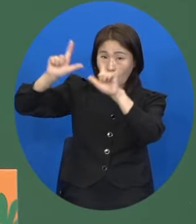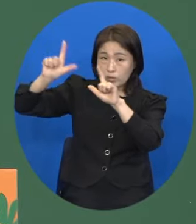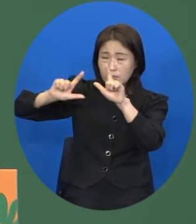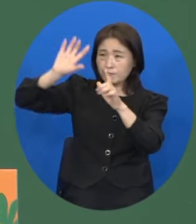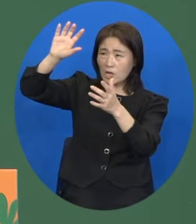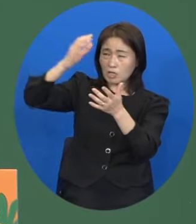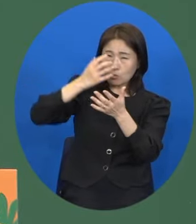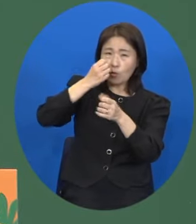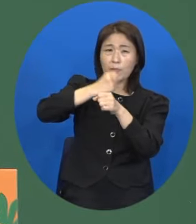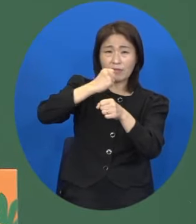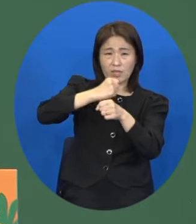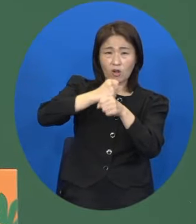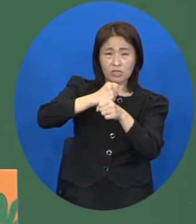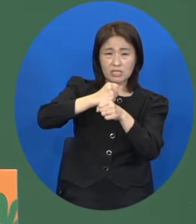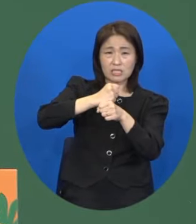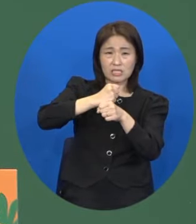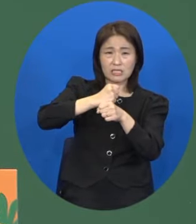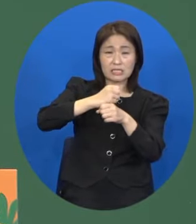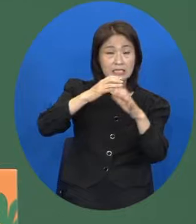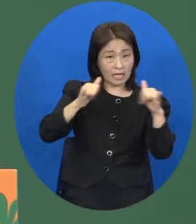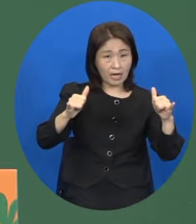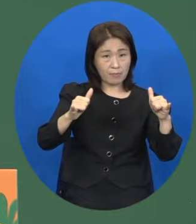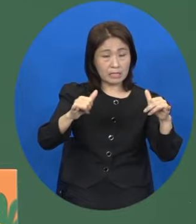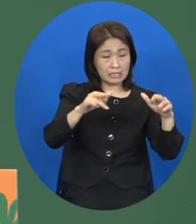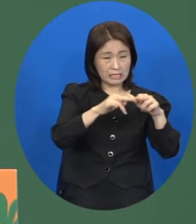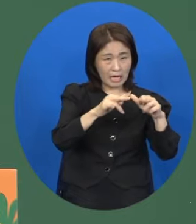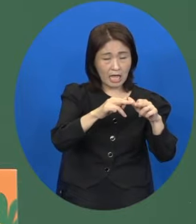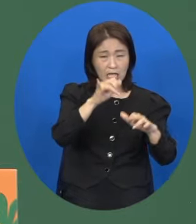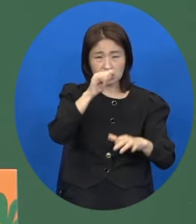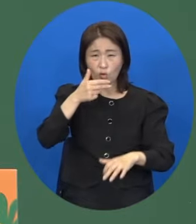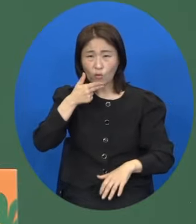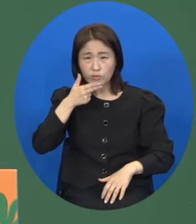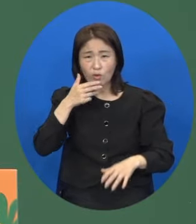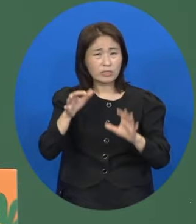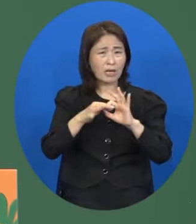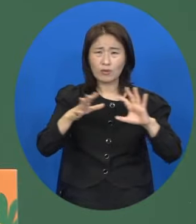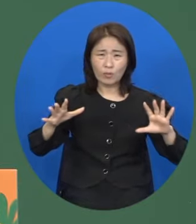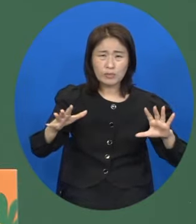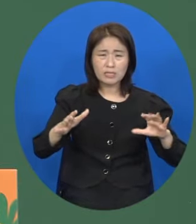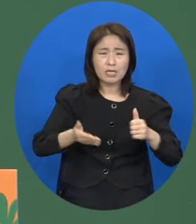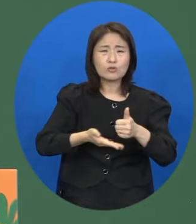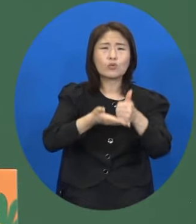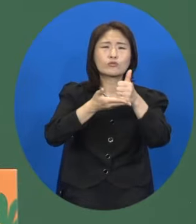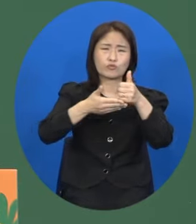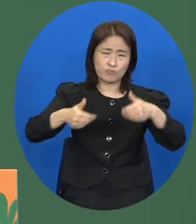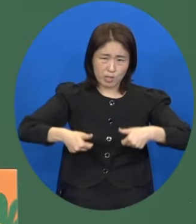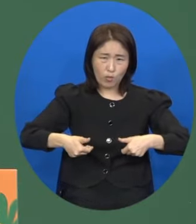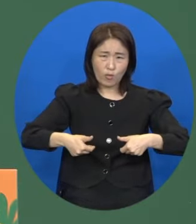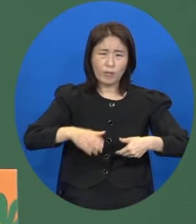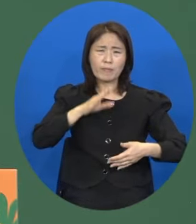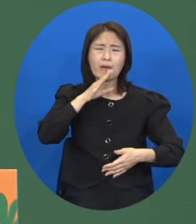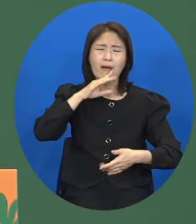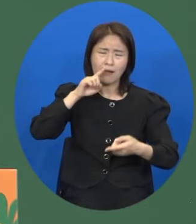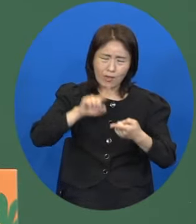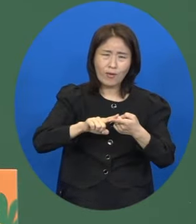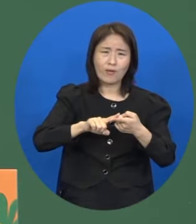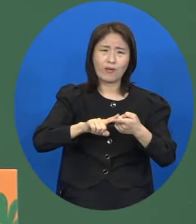사람은 장애인이든 비장애인이든 존중받아 마땅한 존재입니다. 그러나 동시에